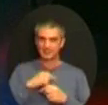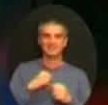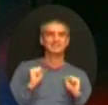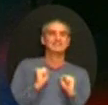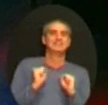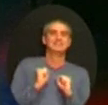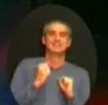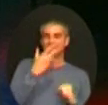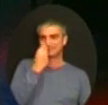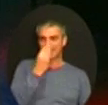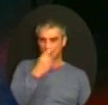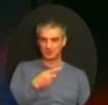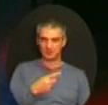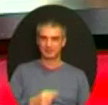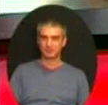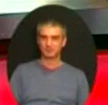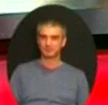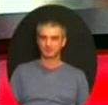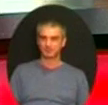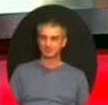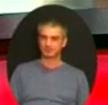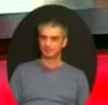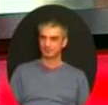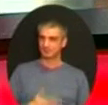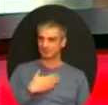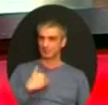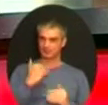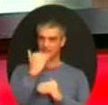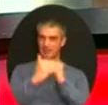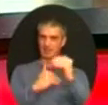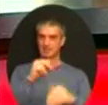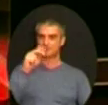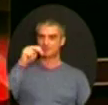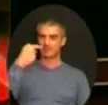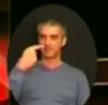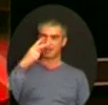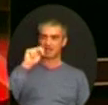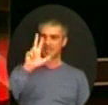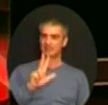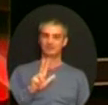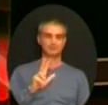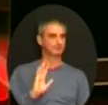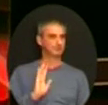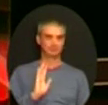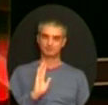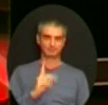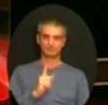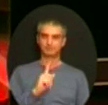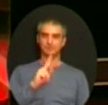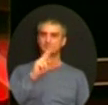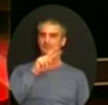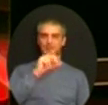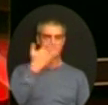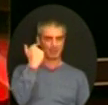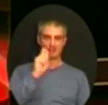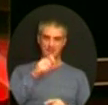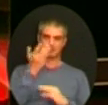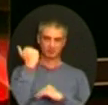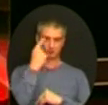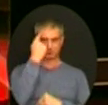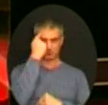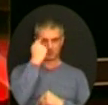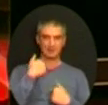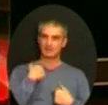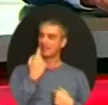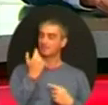חורף, וכאלה. אני חושב שבאמת... לקדם את גנט. סליחה? לקדם את גנט. זה חוק שנועד להביא את... לא, הרי מי שנחמן היה פה גם בכנסת הקודמת, הוא יודע